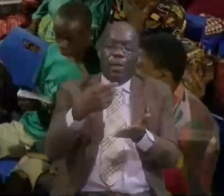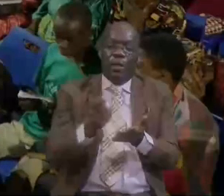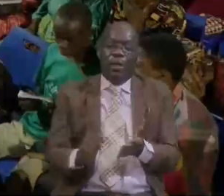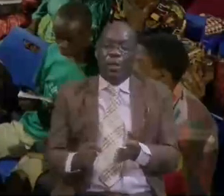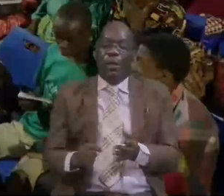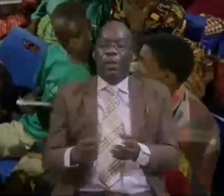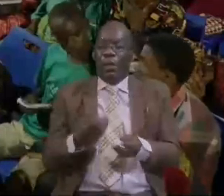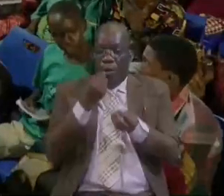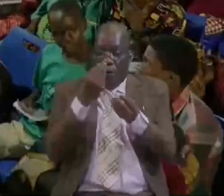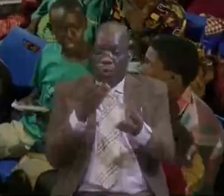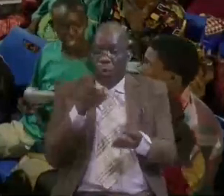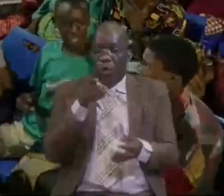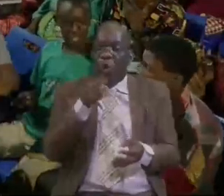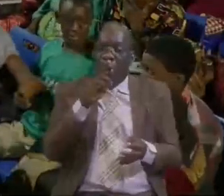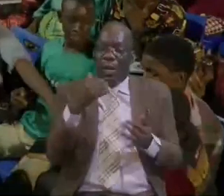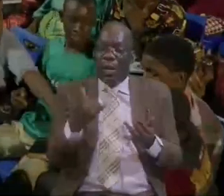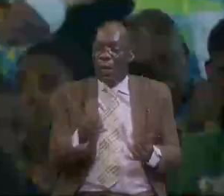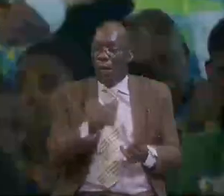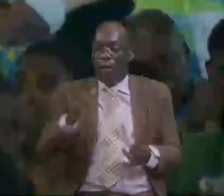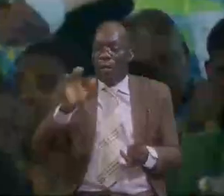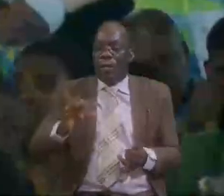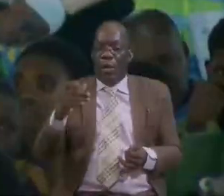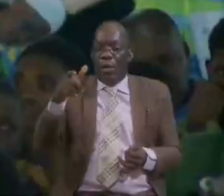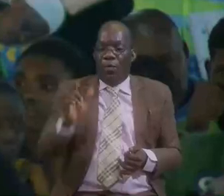Tu es maintenant un enfant de Dieu.